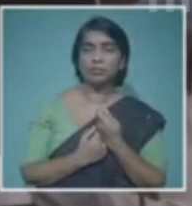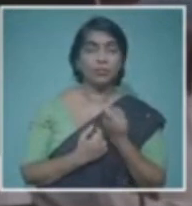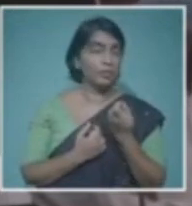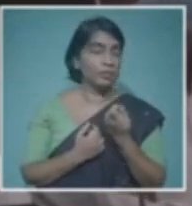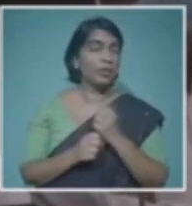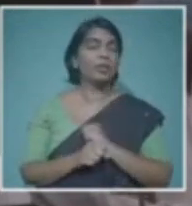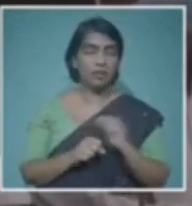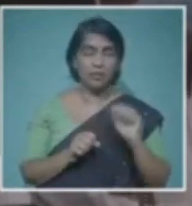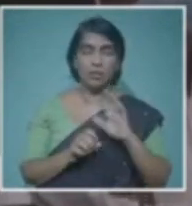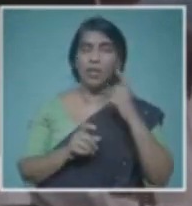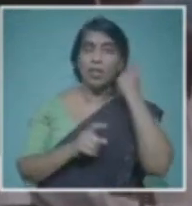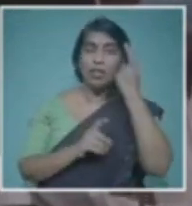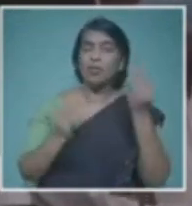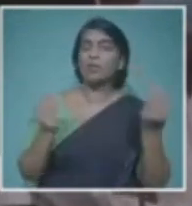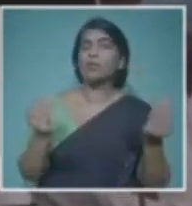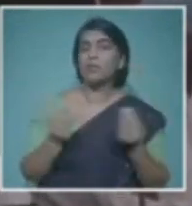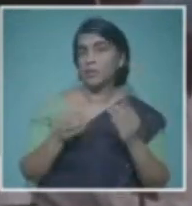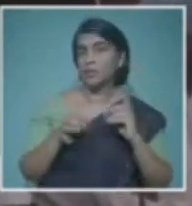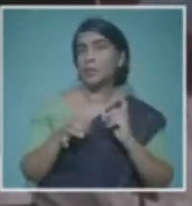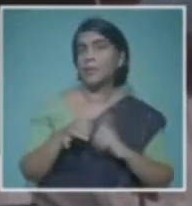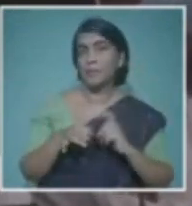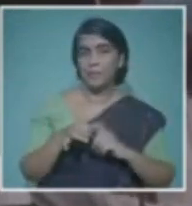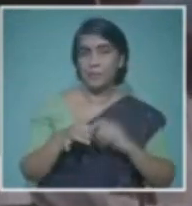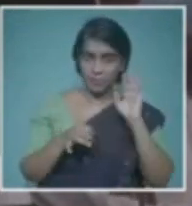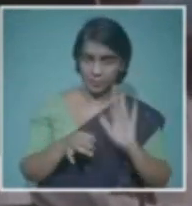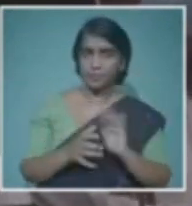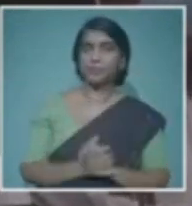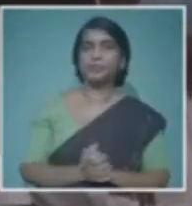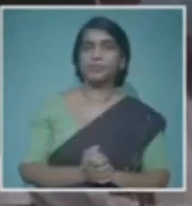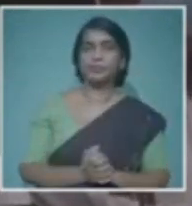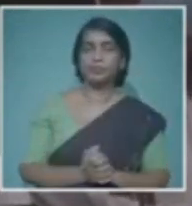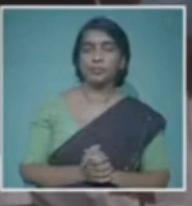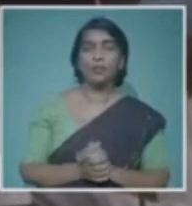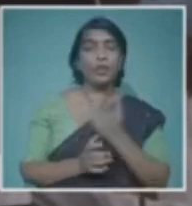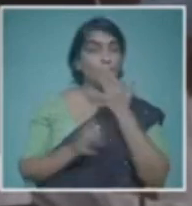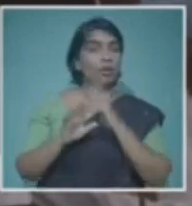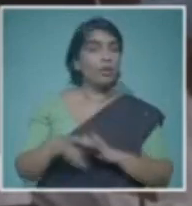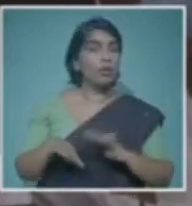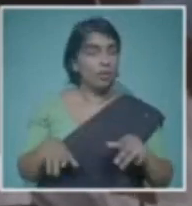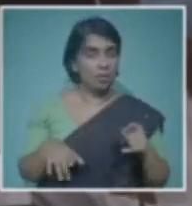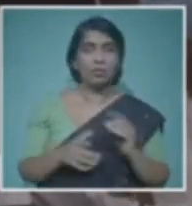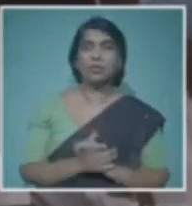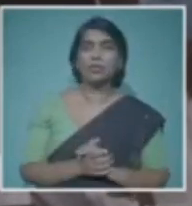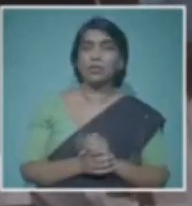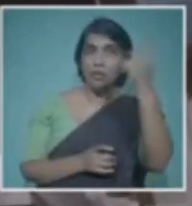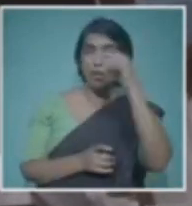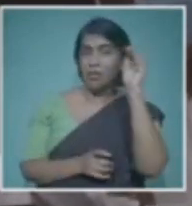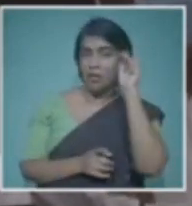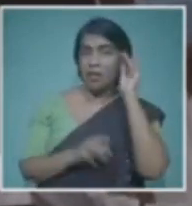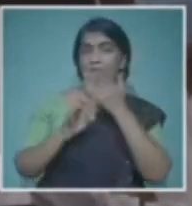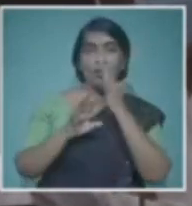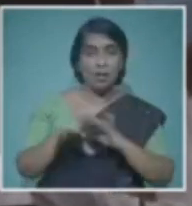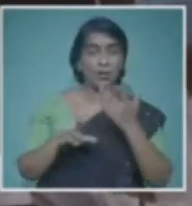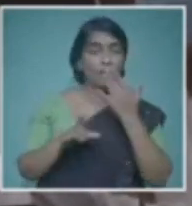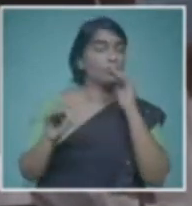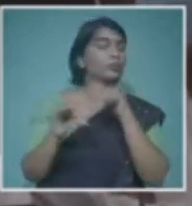වත්කමක් නැතිකමත් දැනුවත්කම පිළිබඳත් ප්‍රශ්නයක් තියෙනවා. පාසල් දරුවන්ට මෙතන අහගෙන ඉන්න පාසල් දරුවන්ට